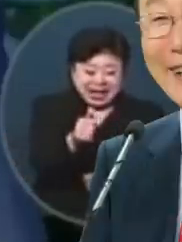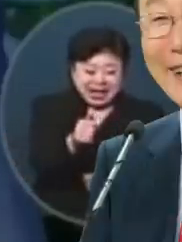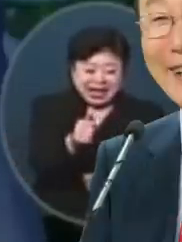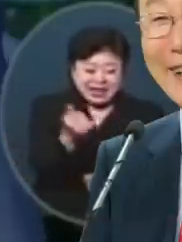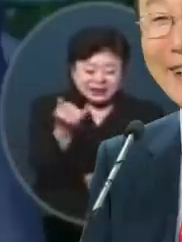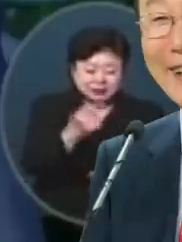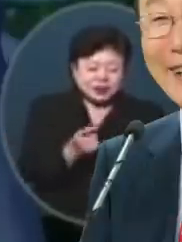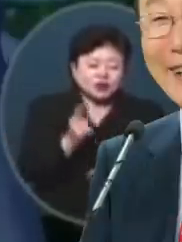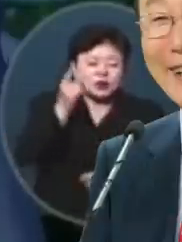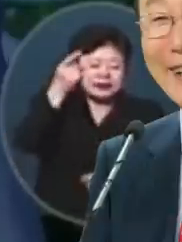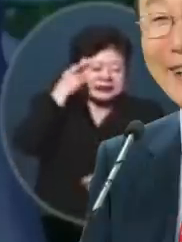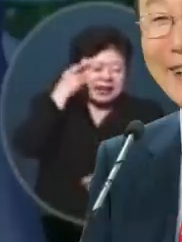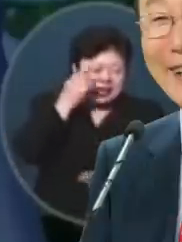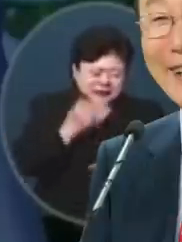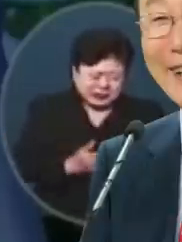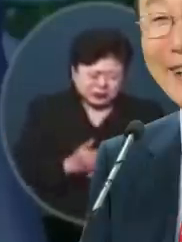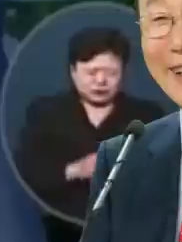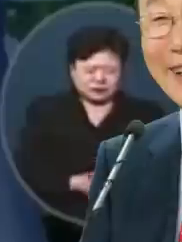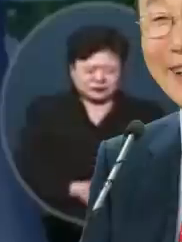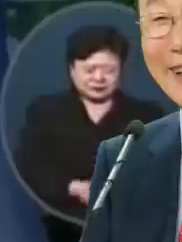여자보다 높다고 생각하는 사람은